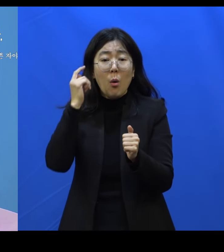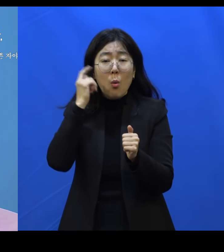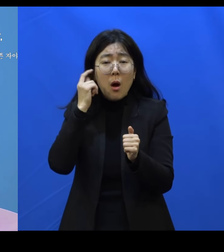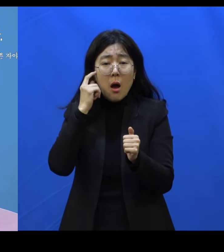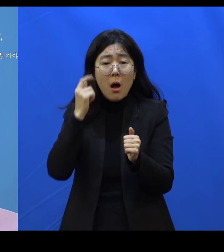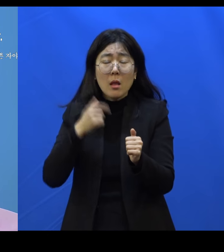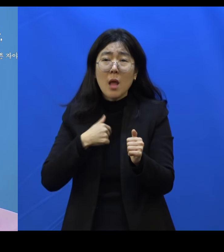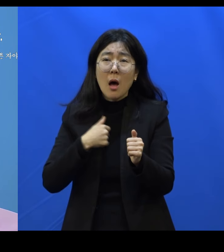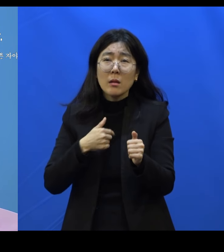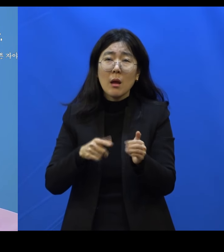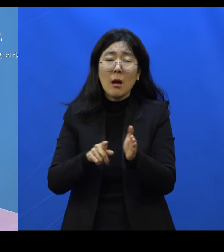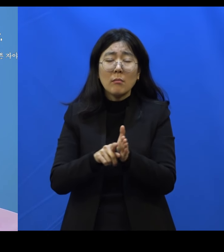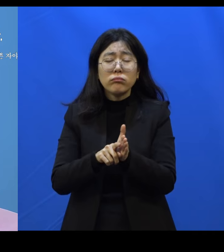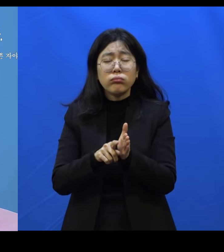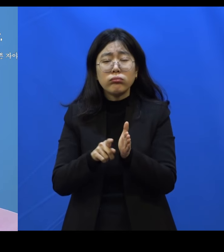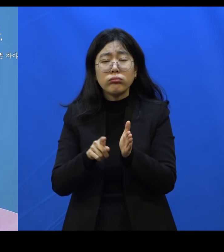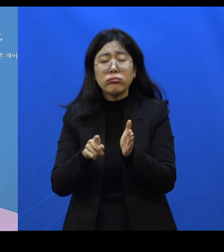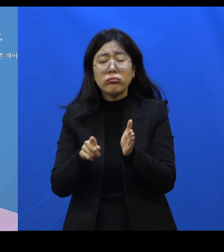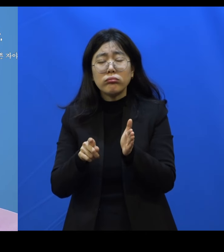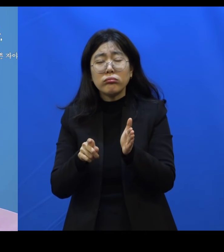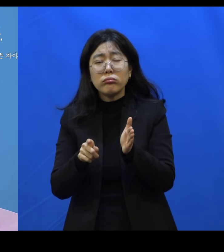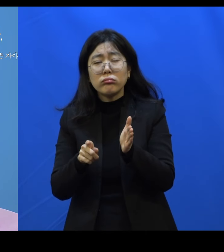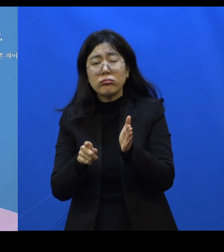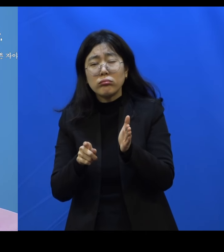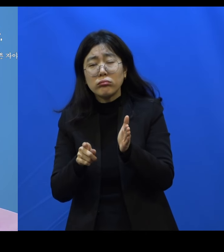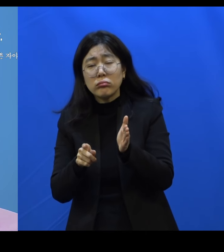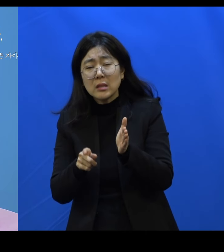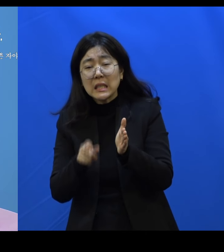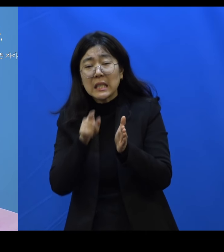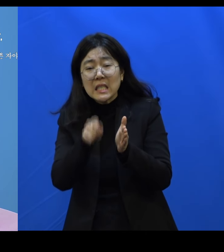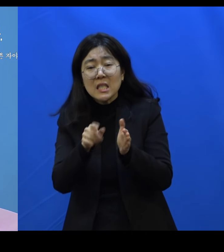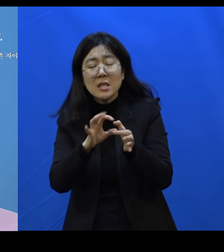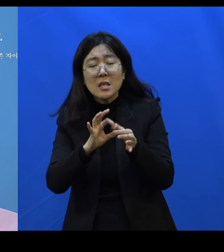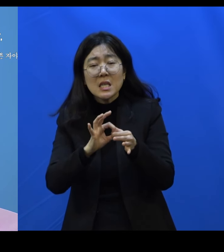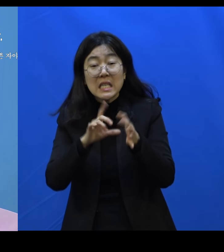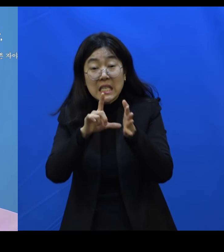거죠. 왜요? 그 시간이 필요하기 때문에.